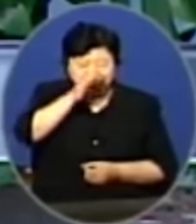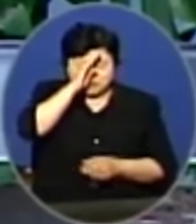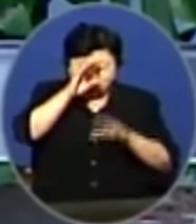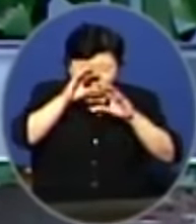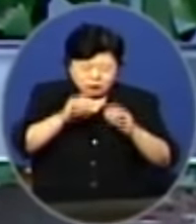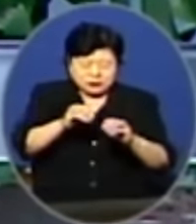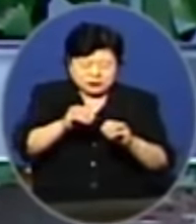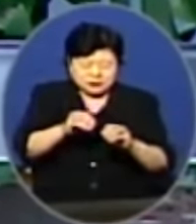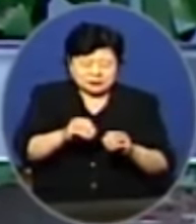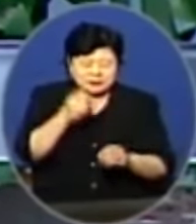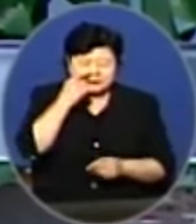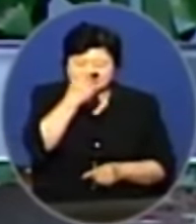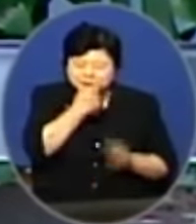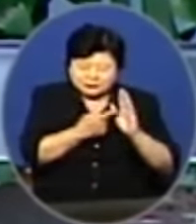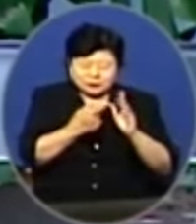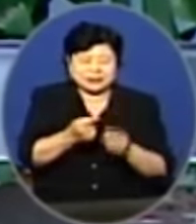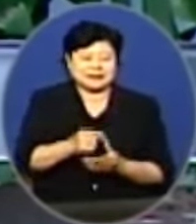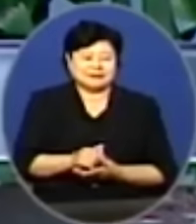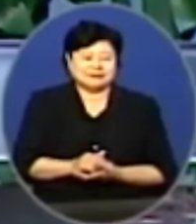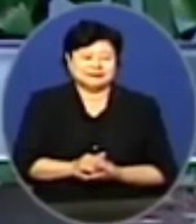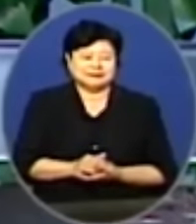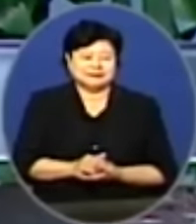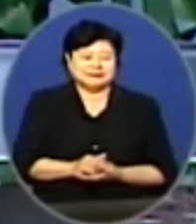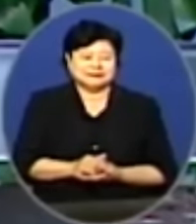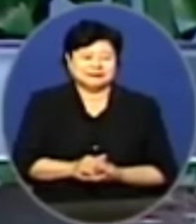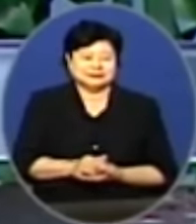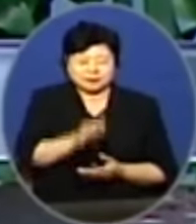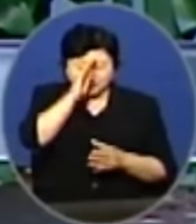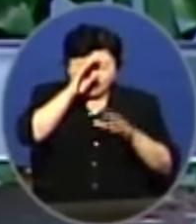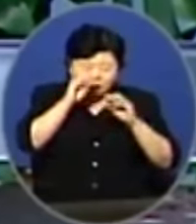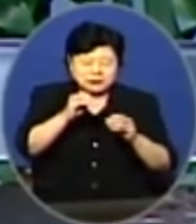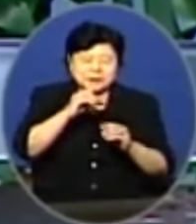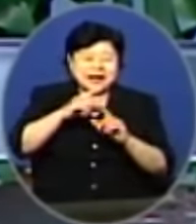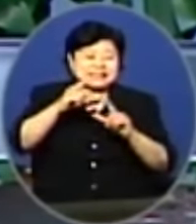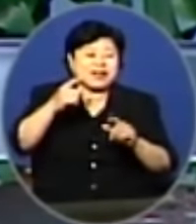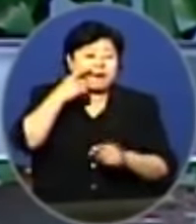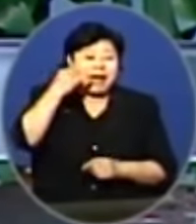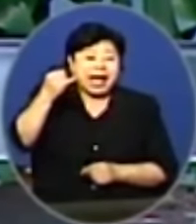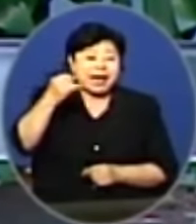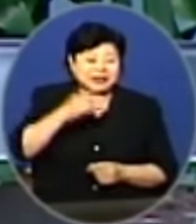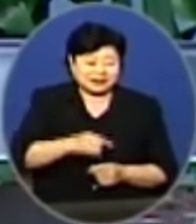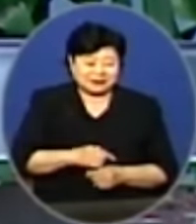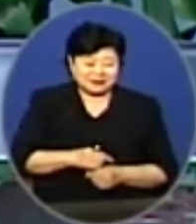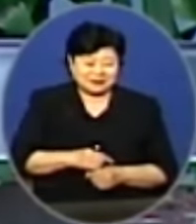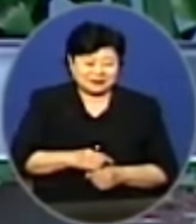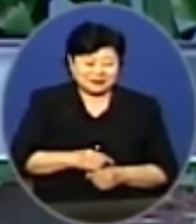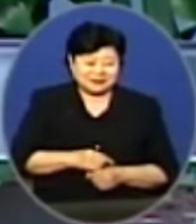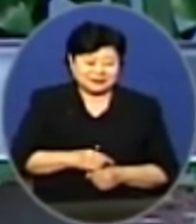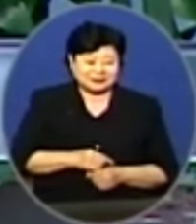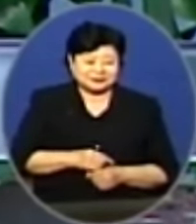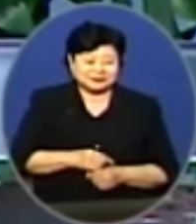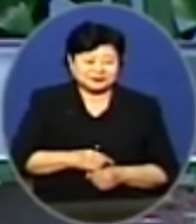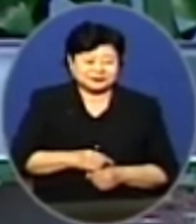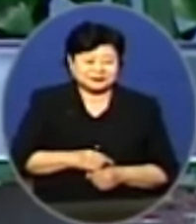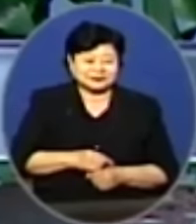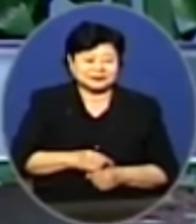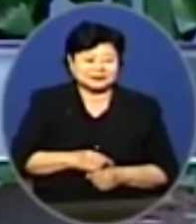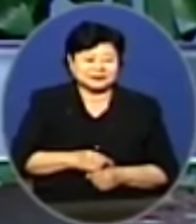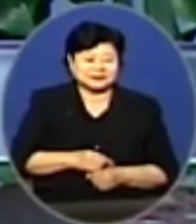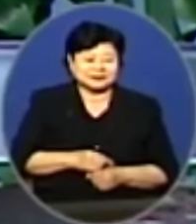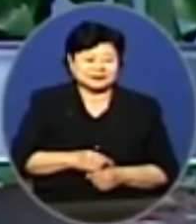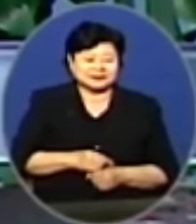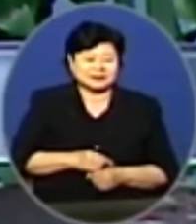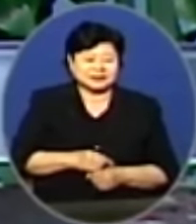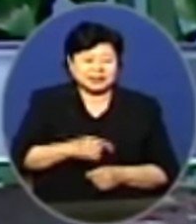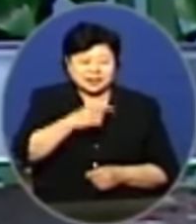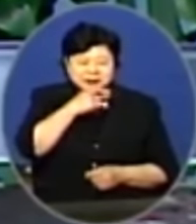떨어져 나왔으니까 나았습니다. 안수를 하고 이제 나았다고 말하세요. 어머니 환자라고 말하지 마십시오. 알았다.